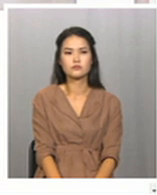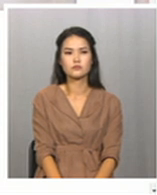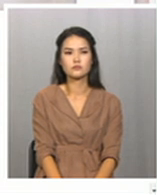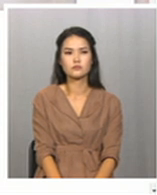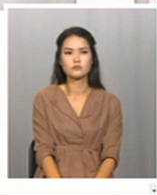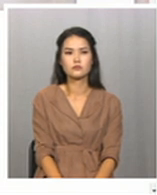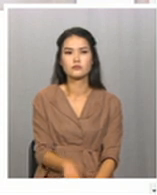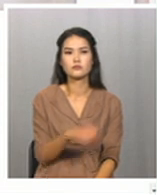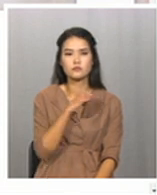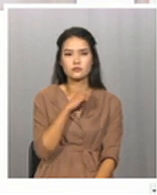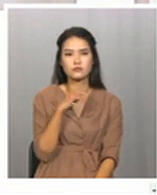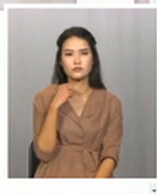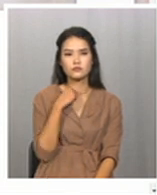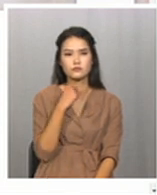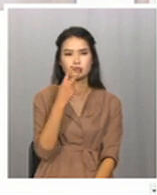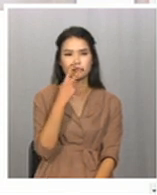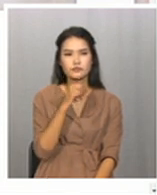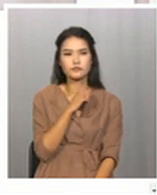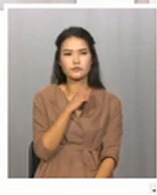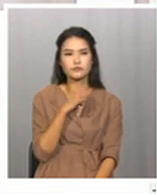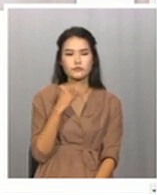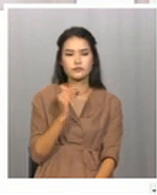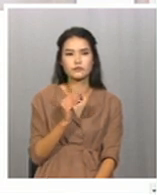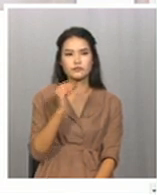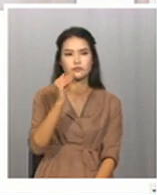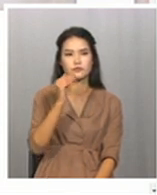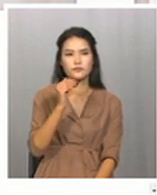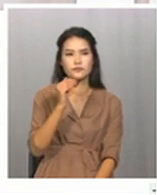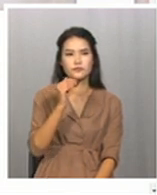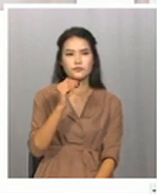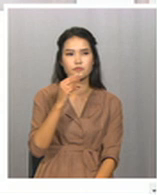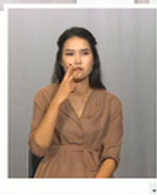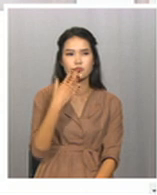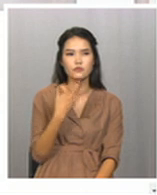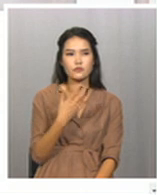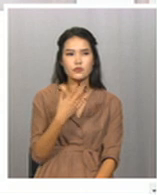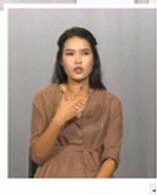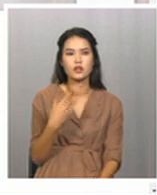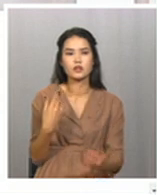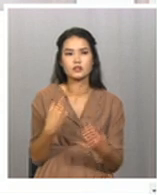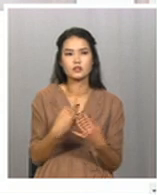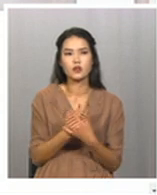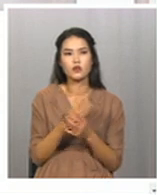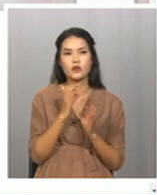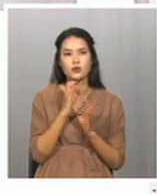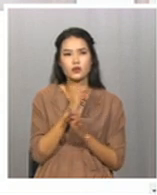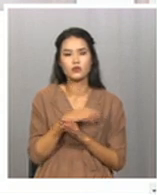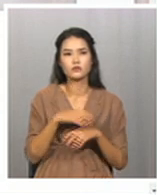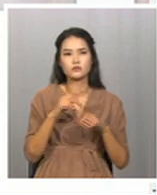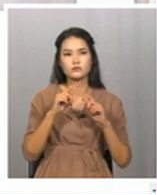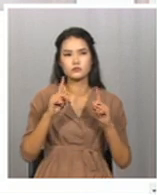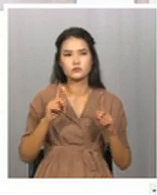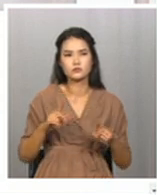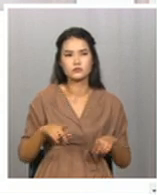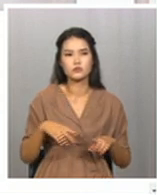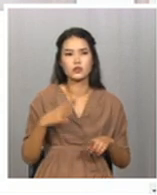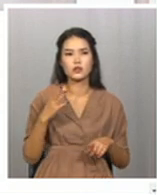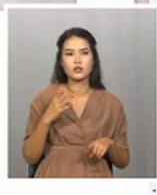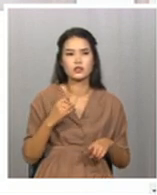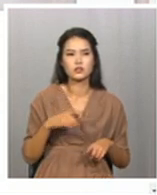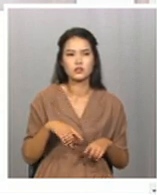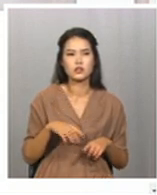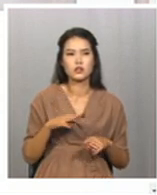Көріп отырғанымыздай, біздің өзгеріске ұшыраған және де жаңадан қосылған парақшалар сайттың жоғары бетінде